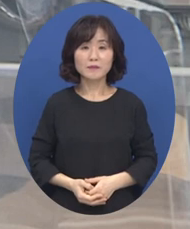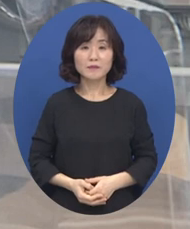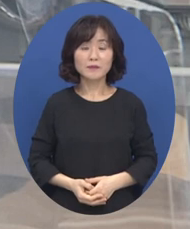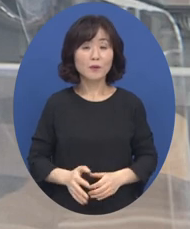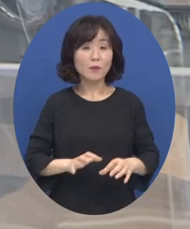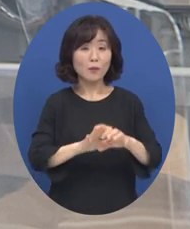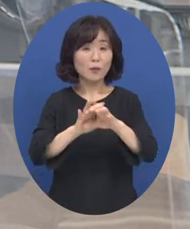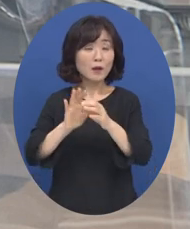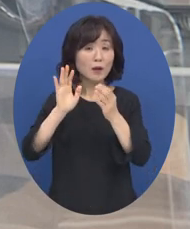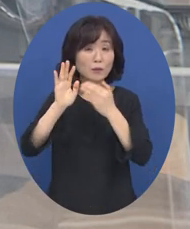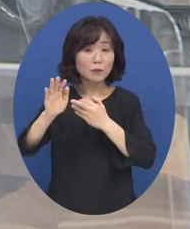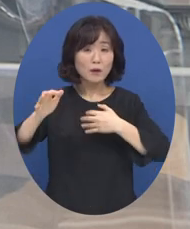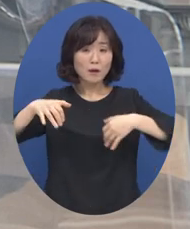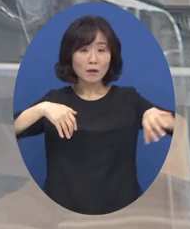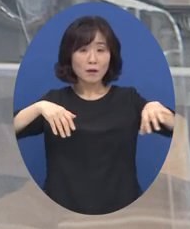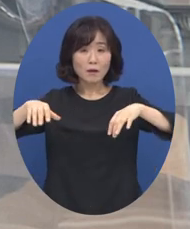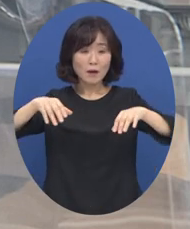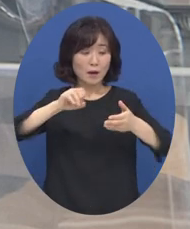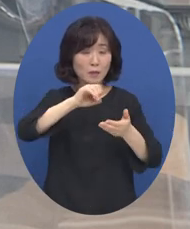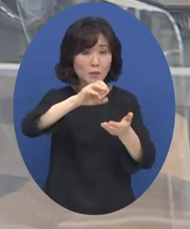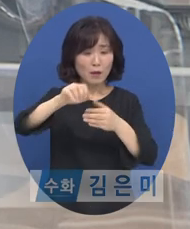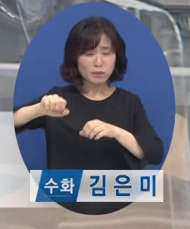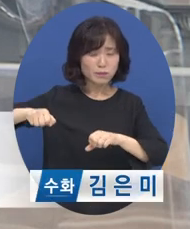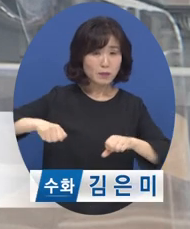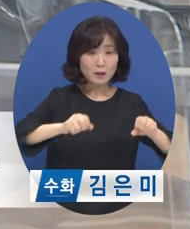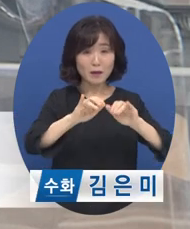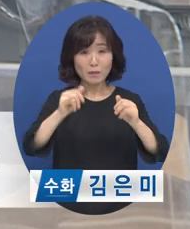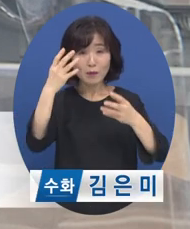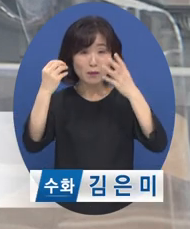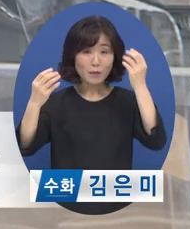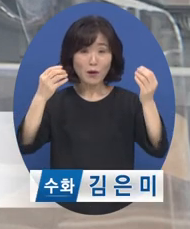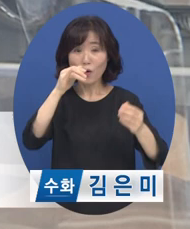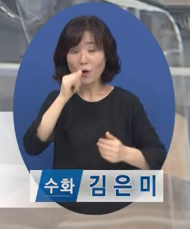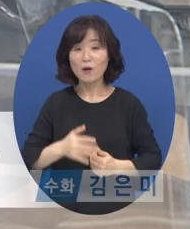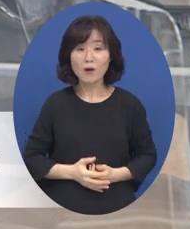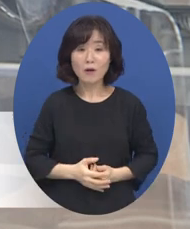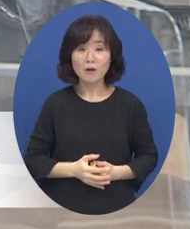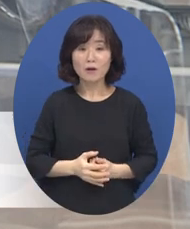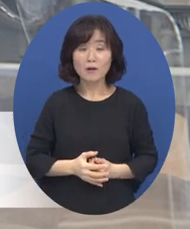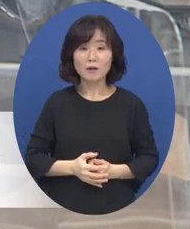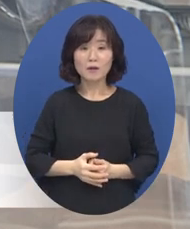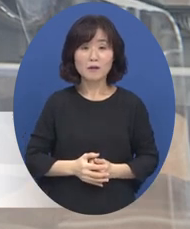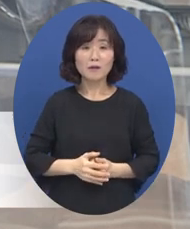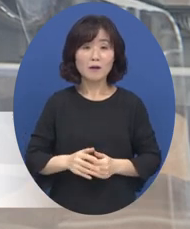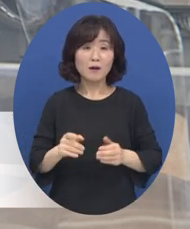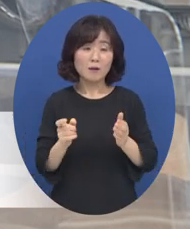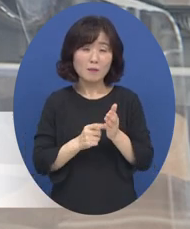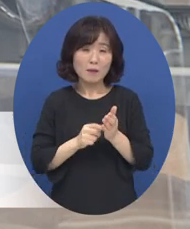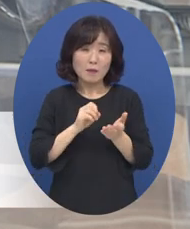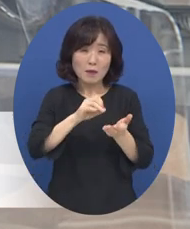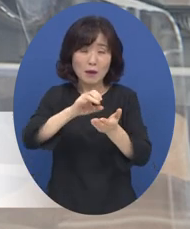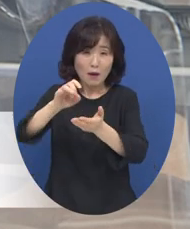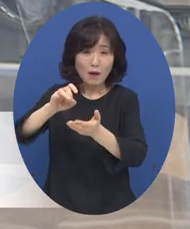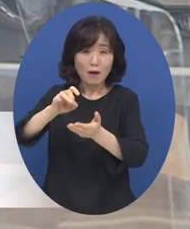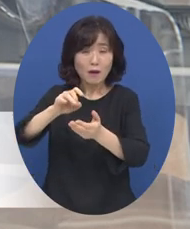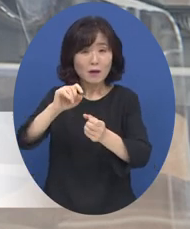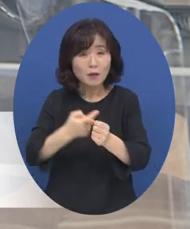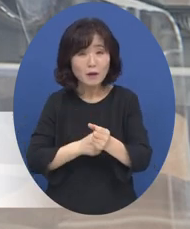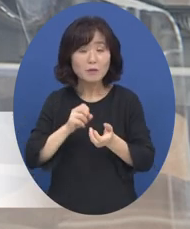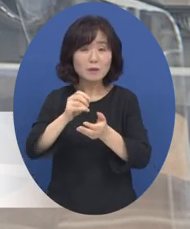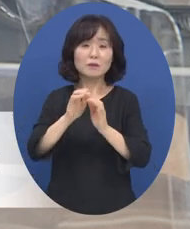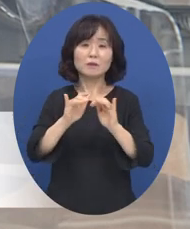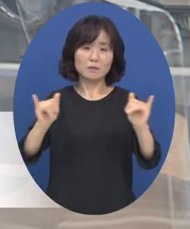코론 알고 이후 거리에 배달 노동자들을 많이 볼 수 있는데요 플랫폼 기업들의 속도 전쟁의 배달 노동자는 항상